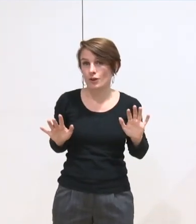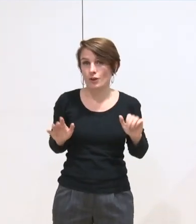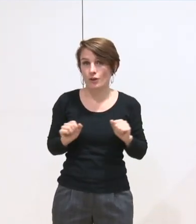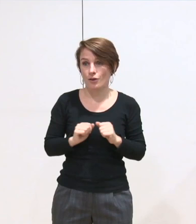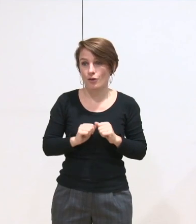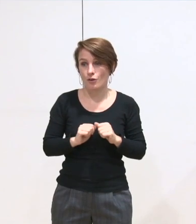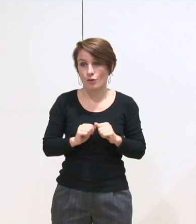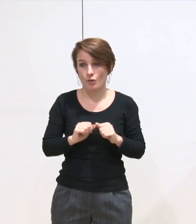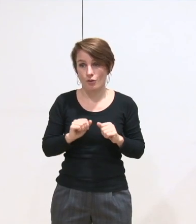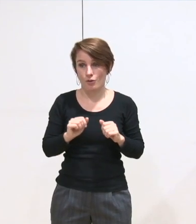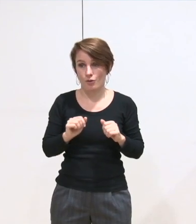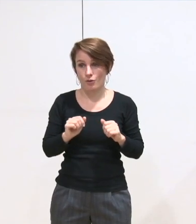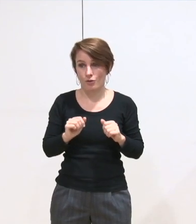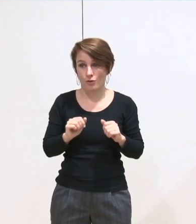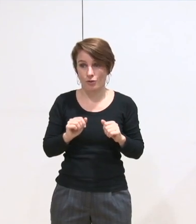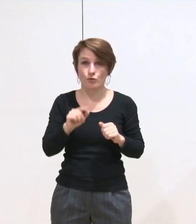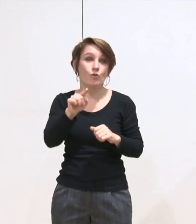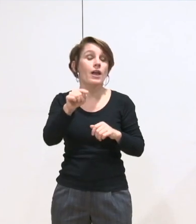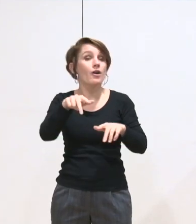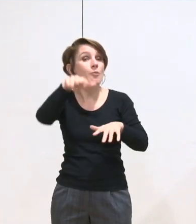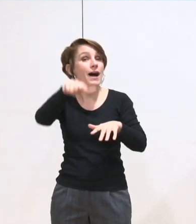utilisation provisoire de ces logements.